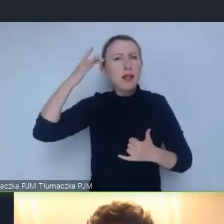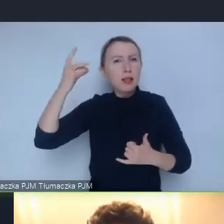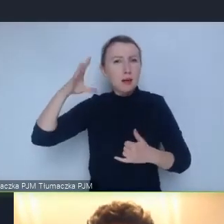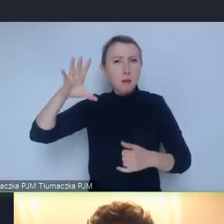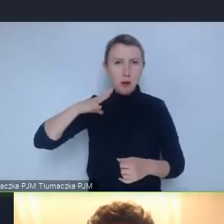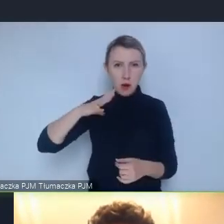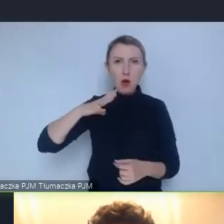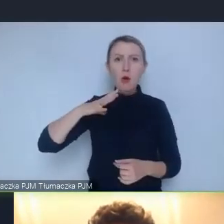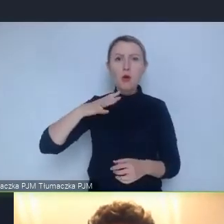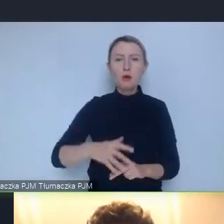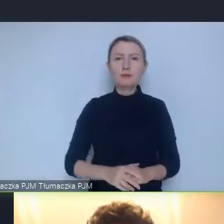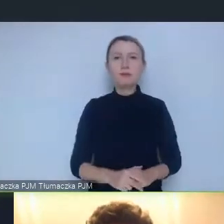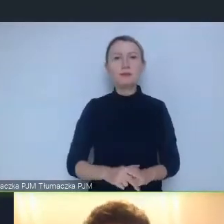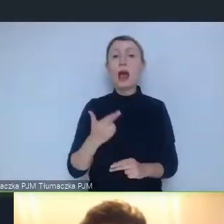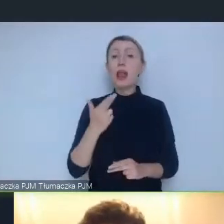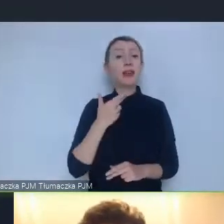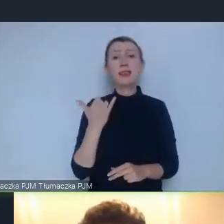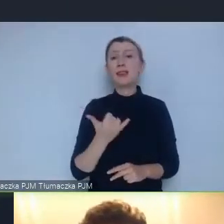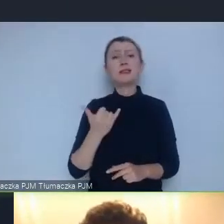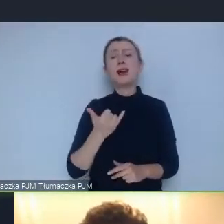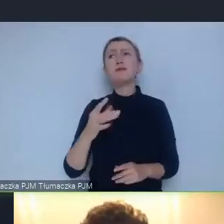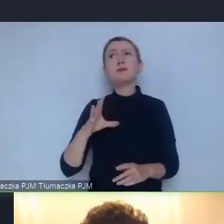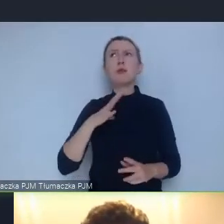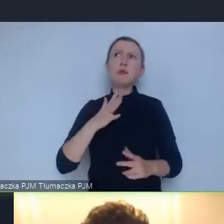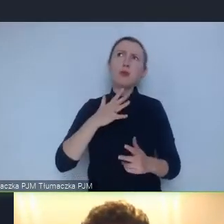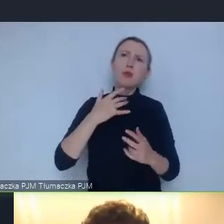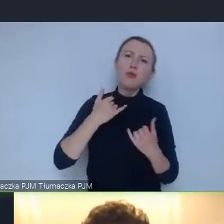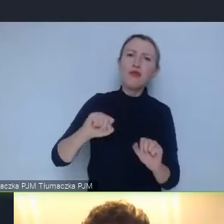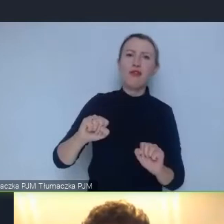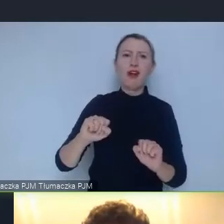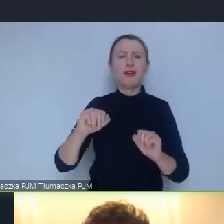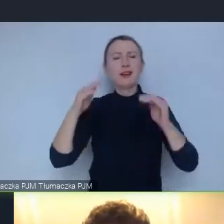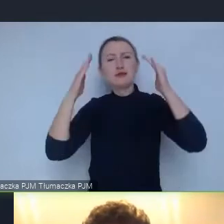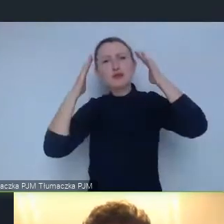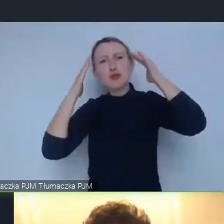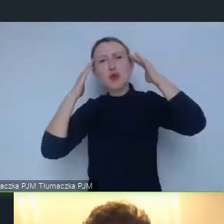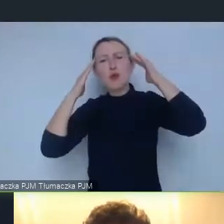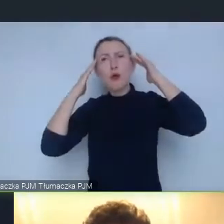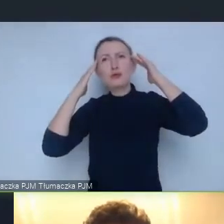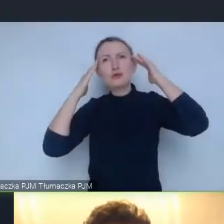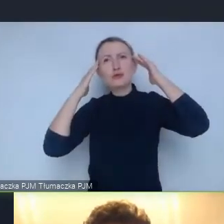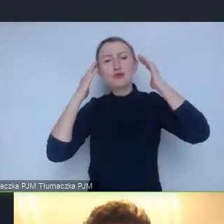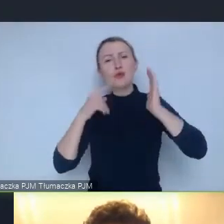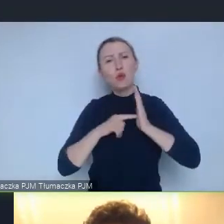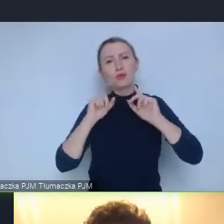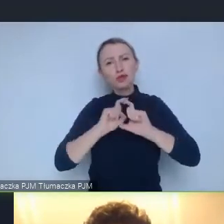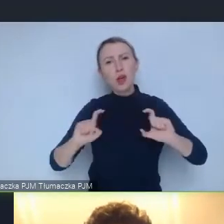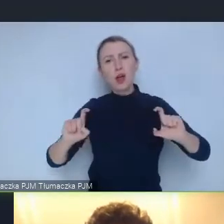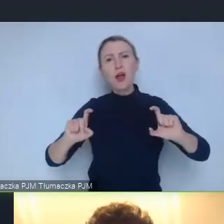natomiast nie zawsze do końca była odwaga czy świadomość tego, że jest to moment